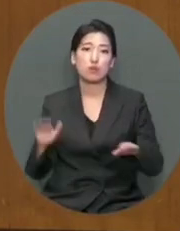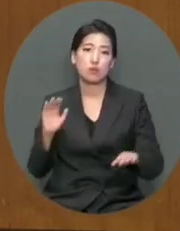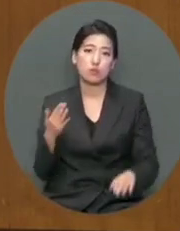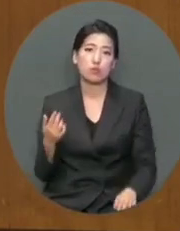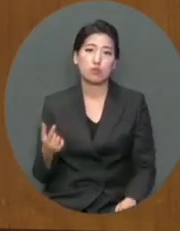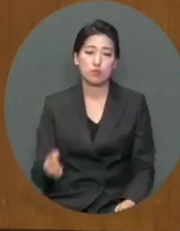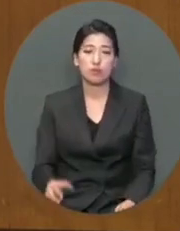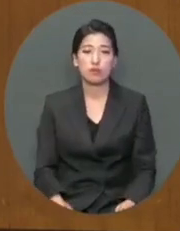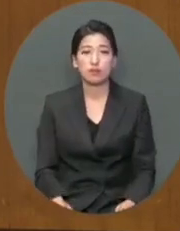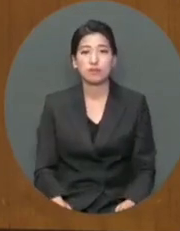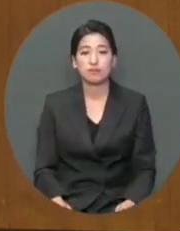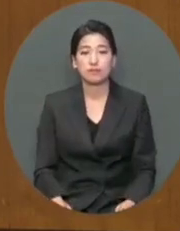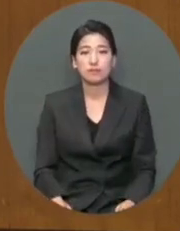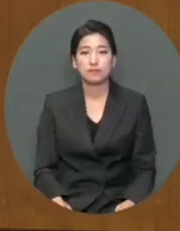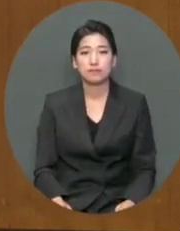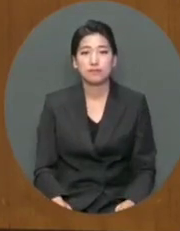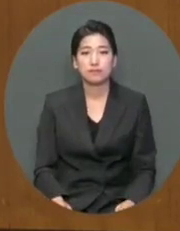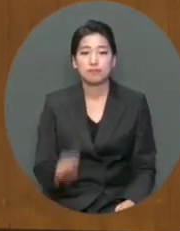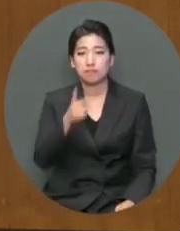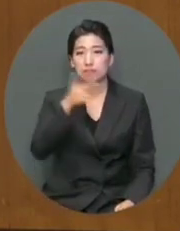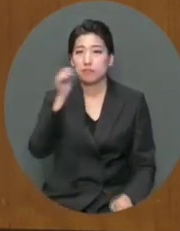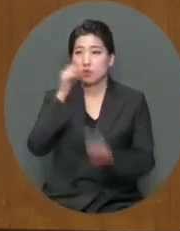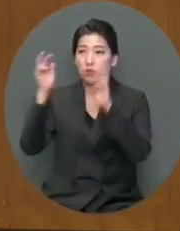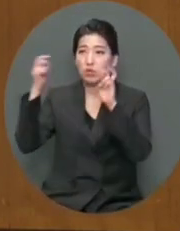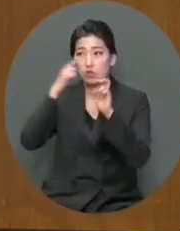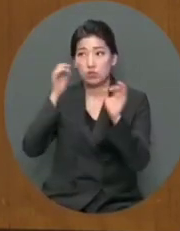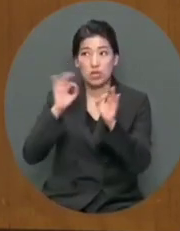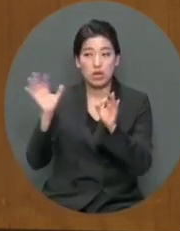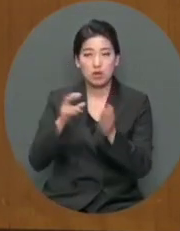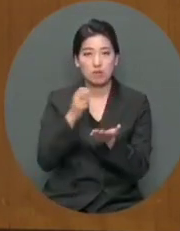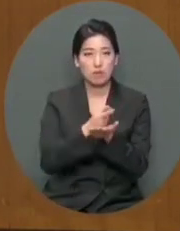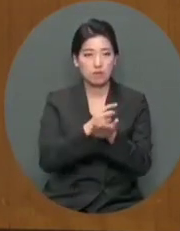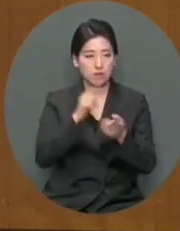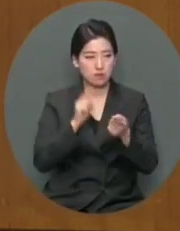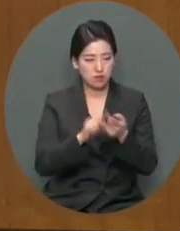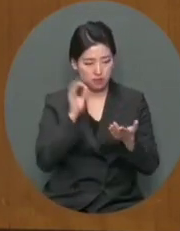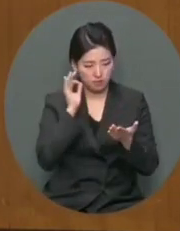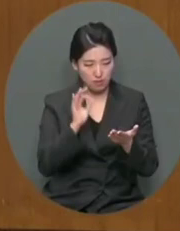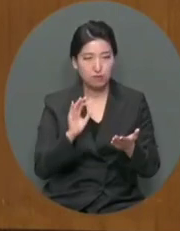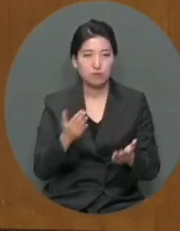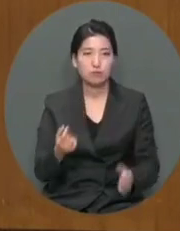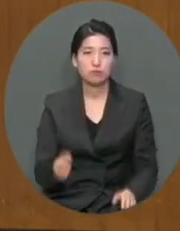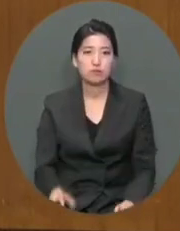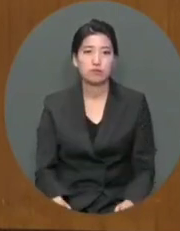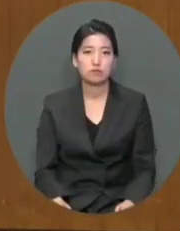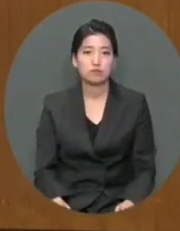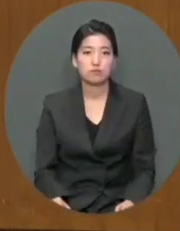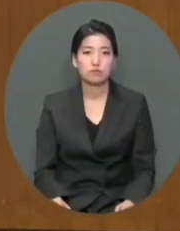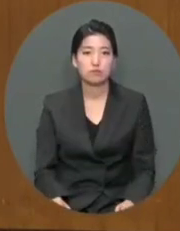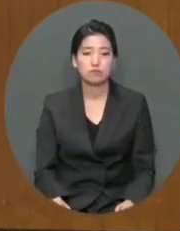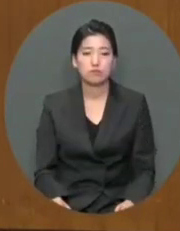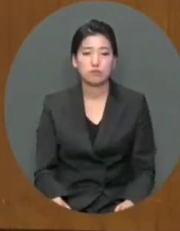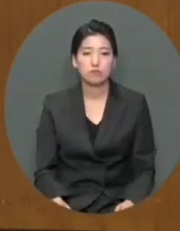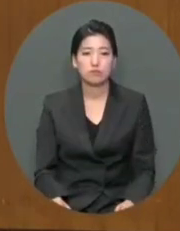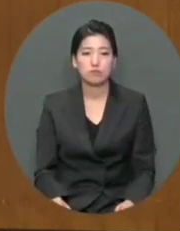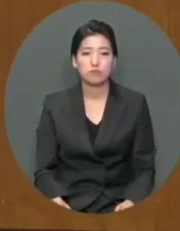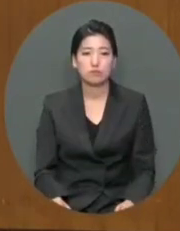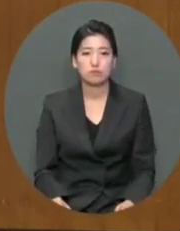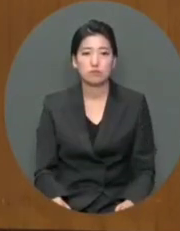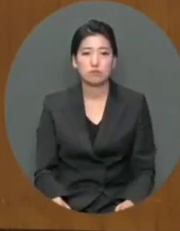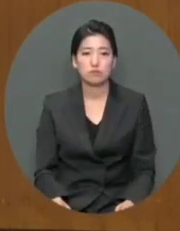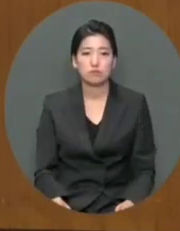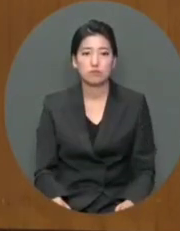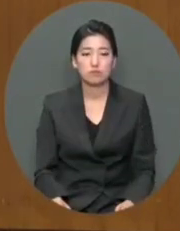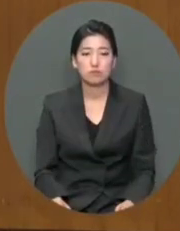우리 사회에서 문제되는 대형 로펌이라든지 이런 문제가 사라질 수 있다고 생각합니다. 비교법적으로 보면 그런